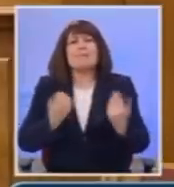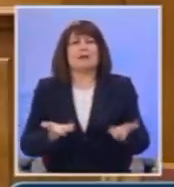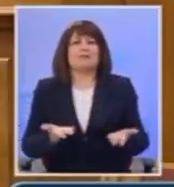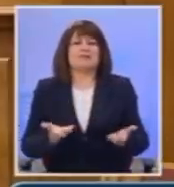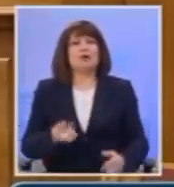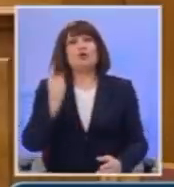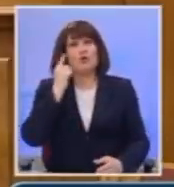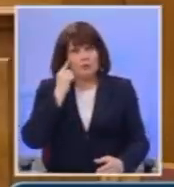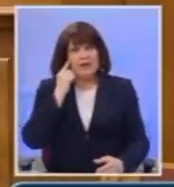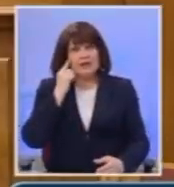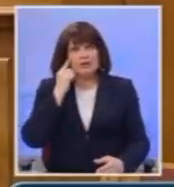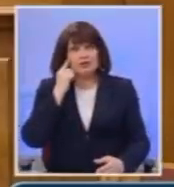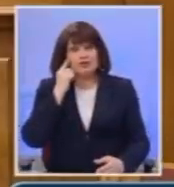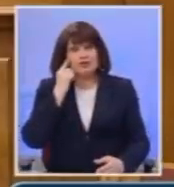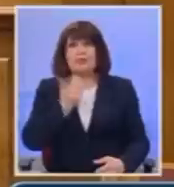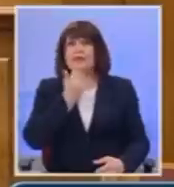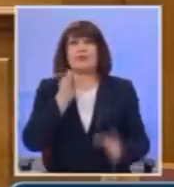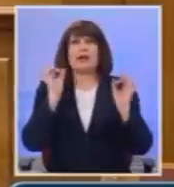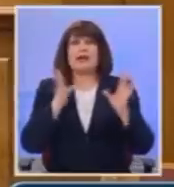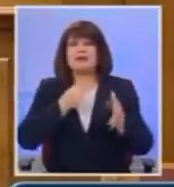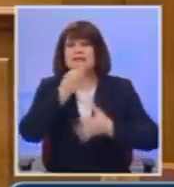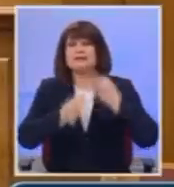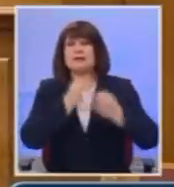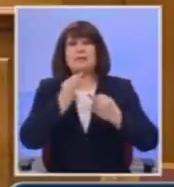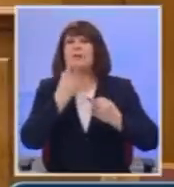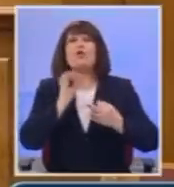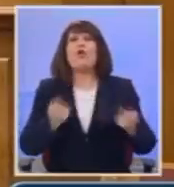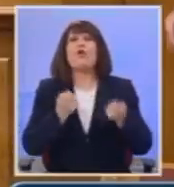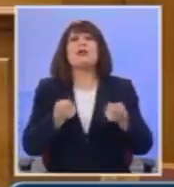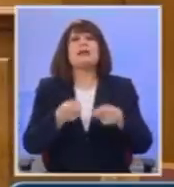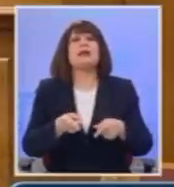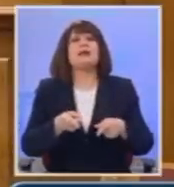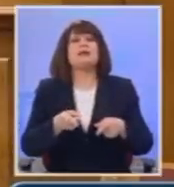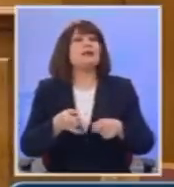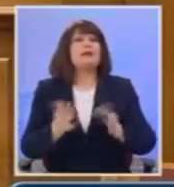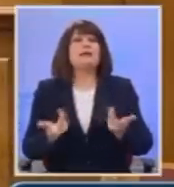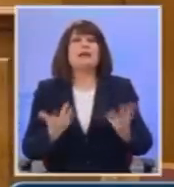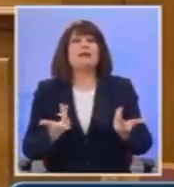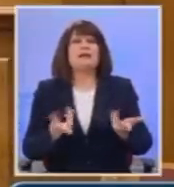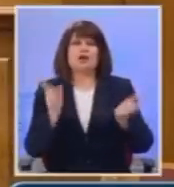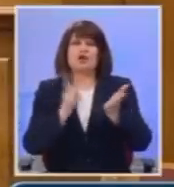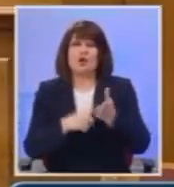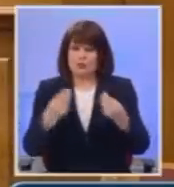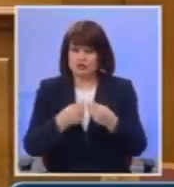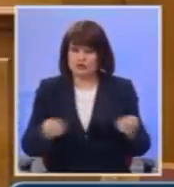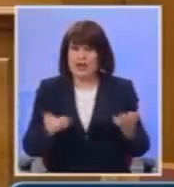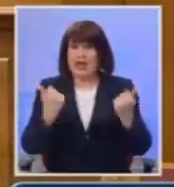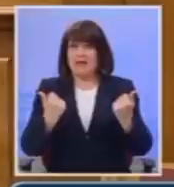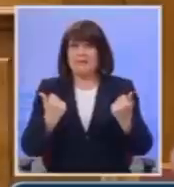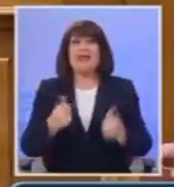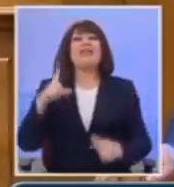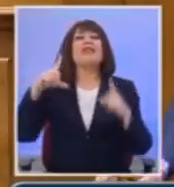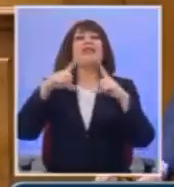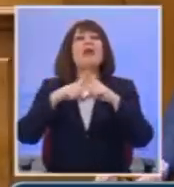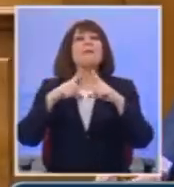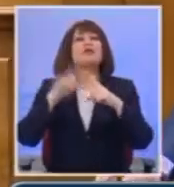αυτό δεν μπορεί κανείς να υπερασπιστεί ότι συνέβη επειδή δεν υλοποιήθηκε ο νόμος που έφερε στη Βουλή η κυρία Διαμαντοπούλου